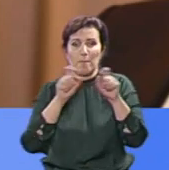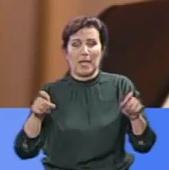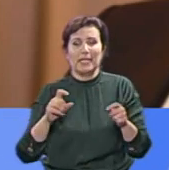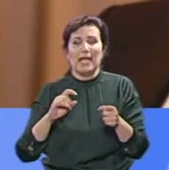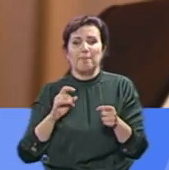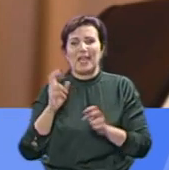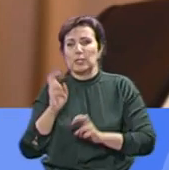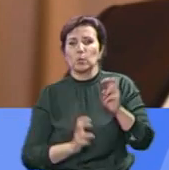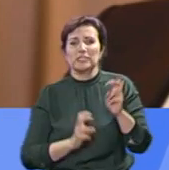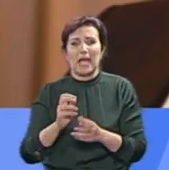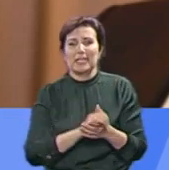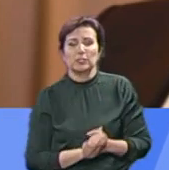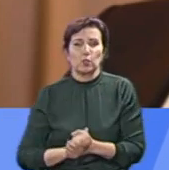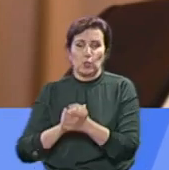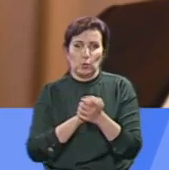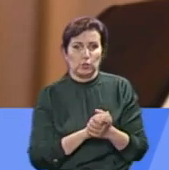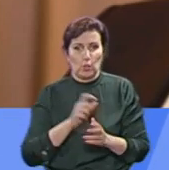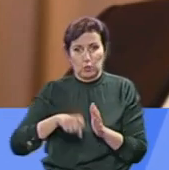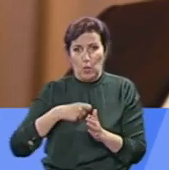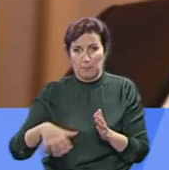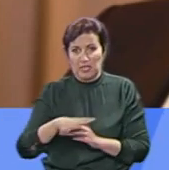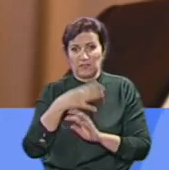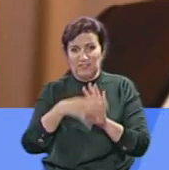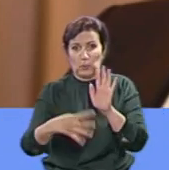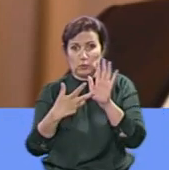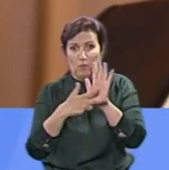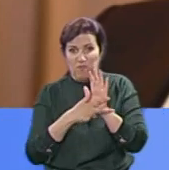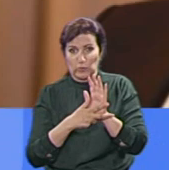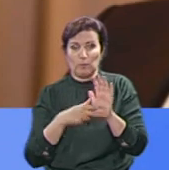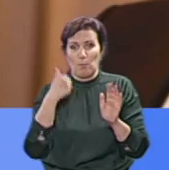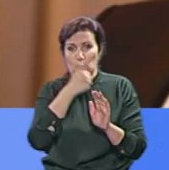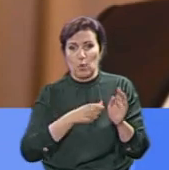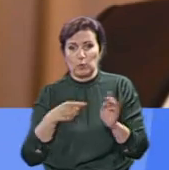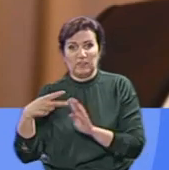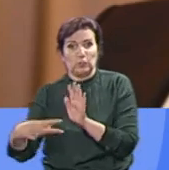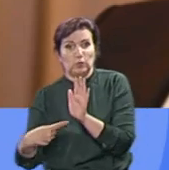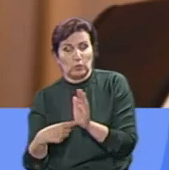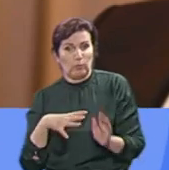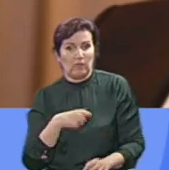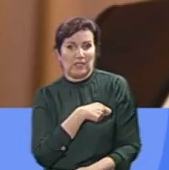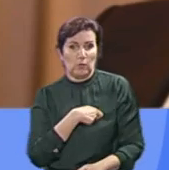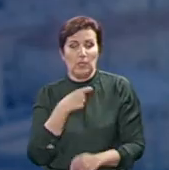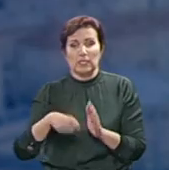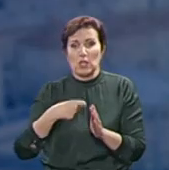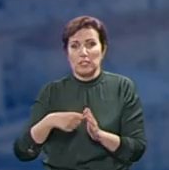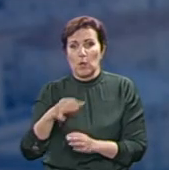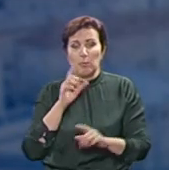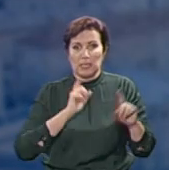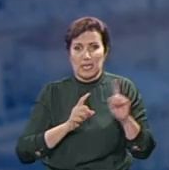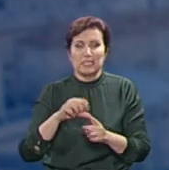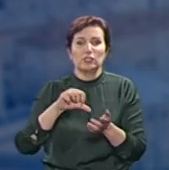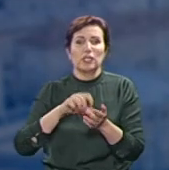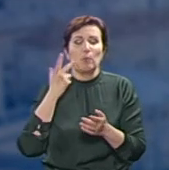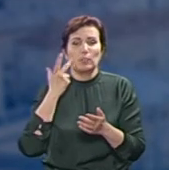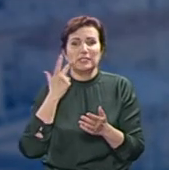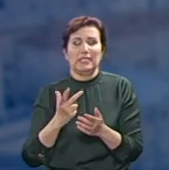та президент футбольного клубу «Металург». З 98-го року до 2006-го був депутатом Донецької облради та членом постійної